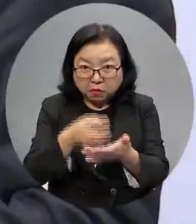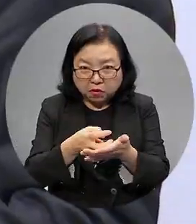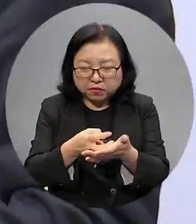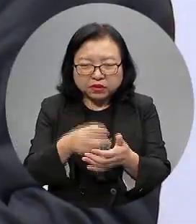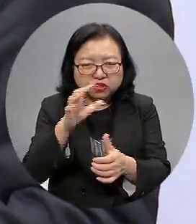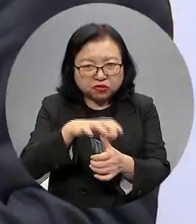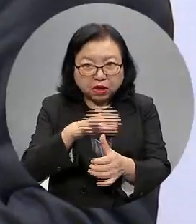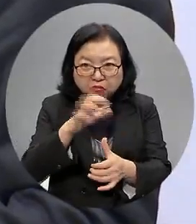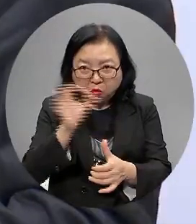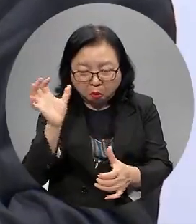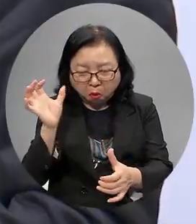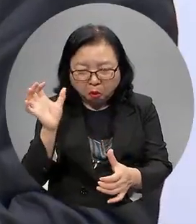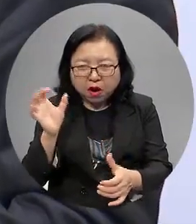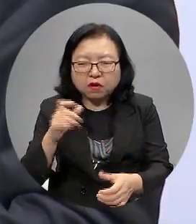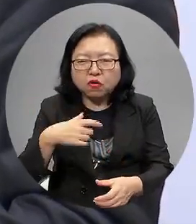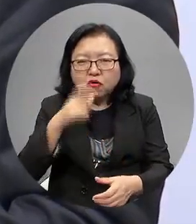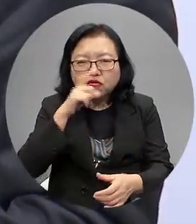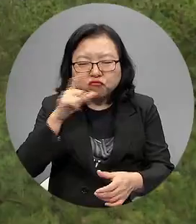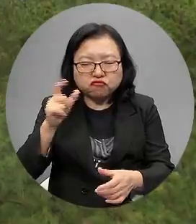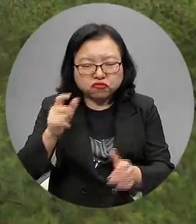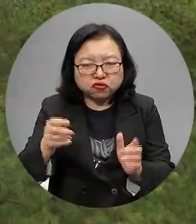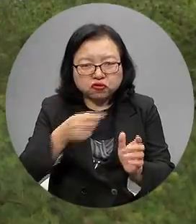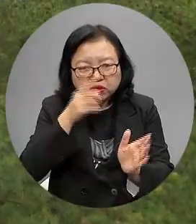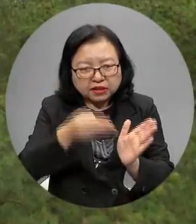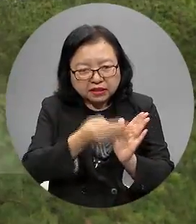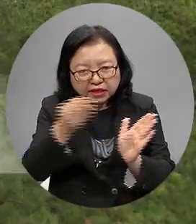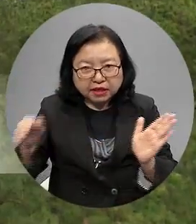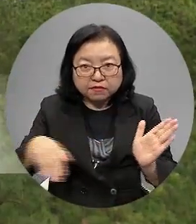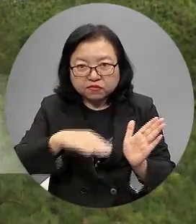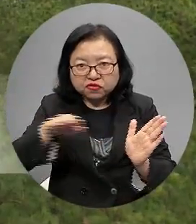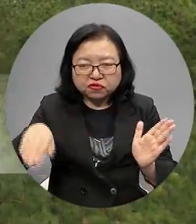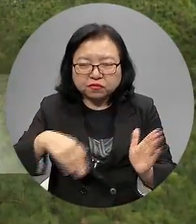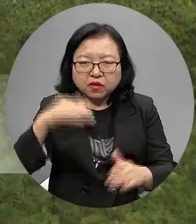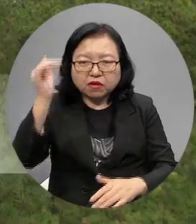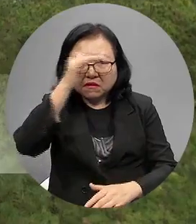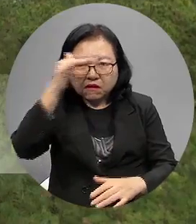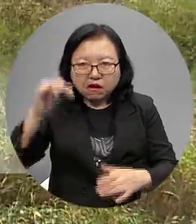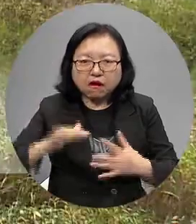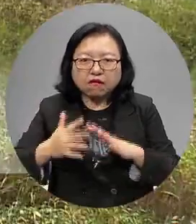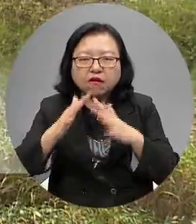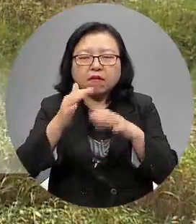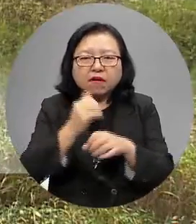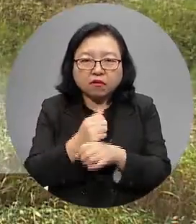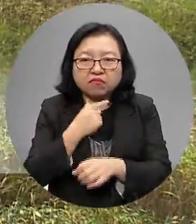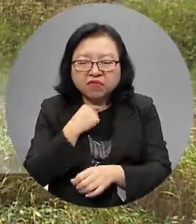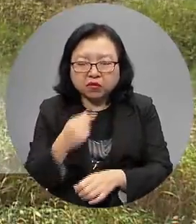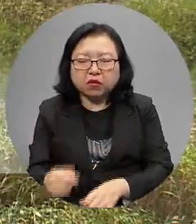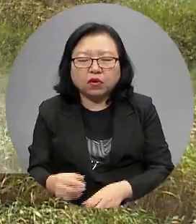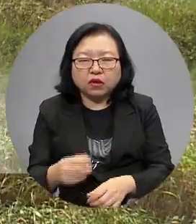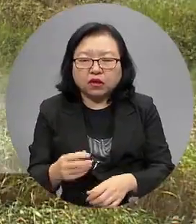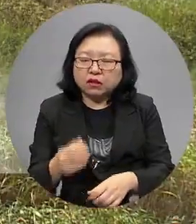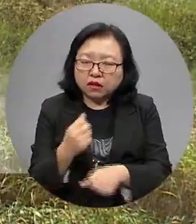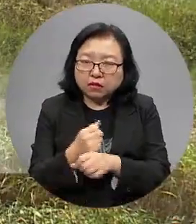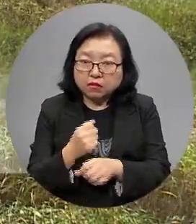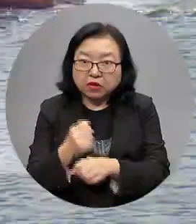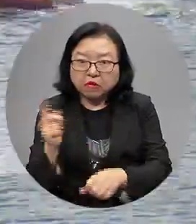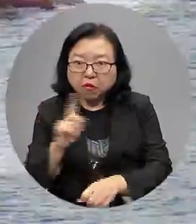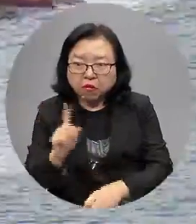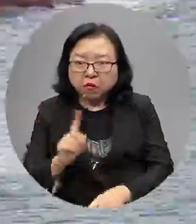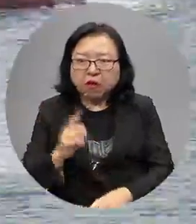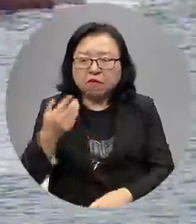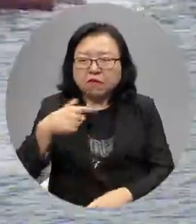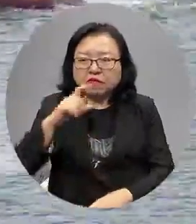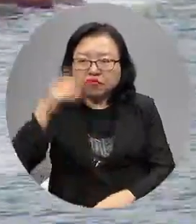식수원을 관광자원으로 개발하겠다는 내용. 결국 수질 개선을 강조하면서 다른 한편으로는 각종 규제를 풀고